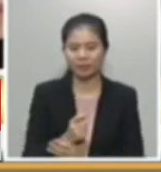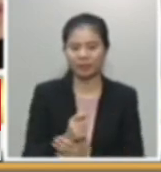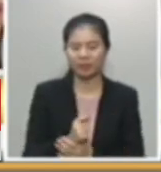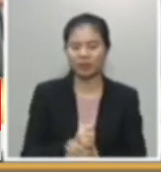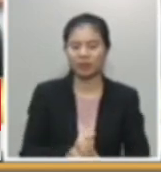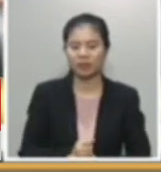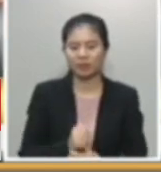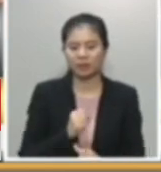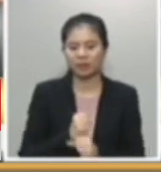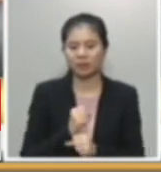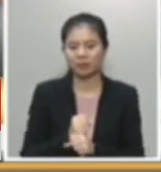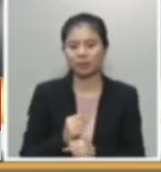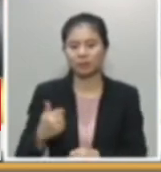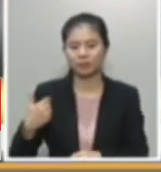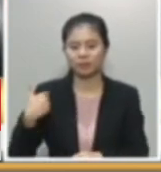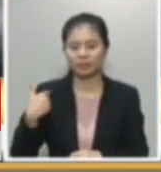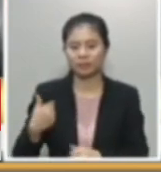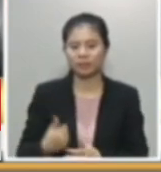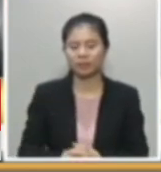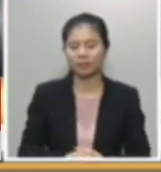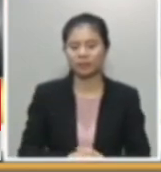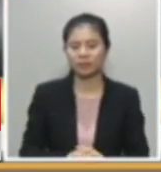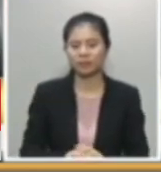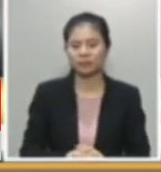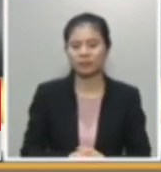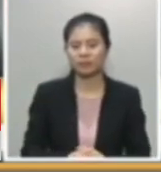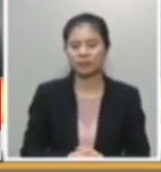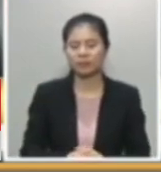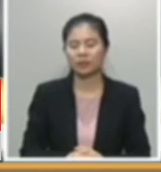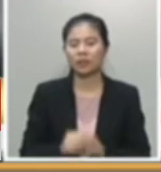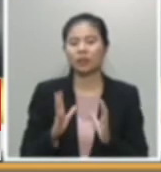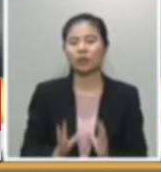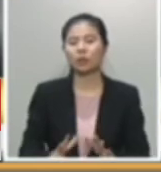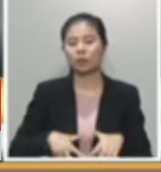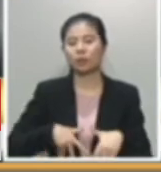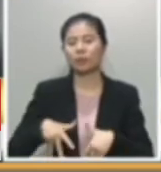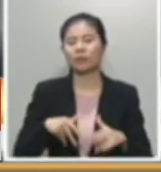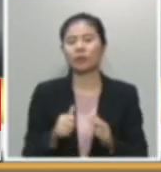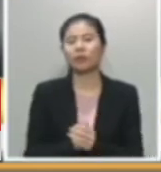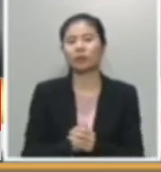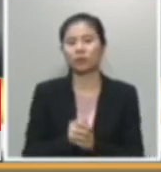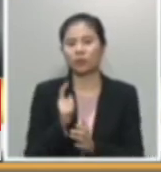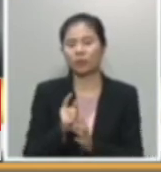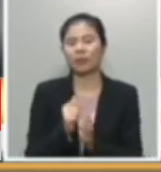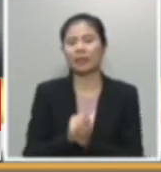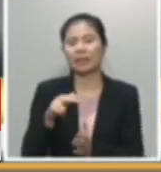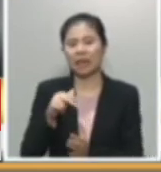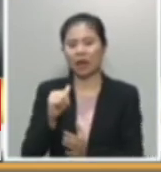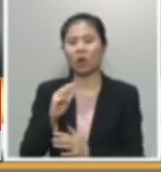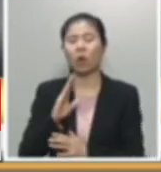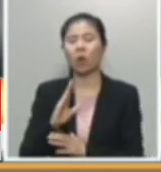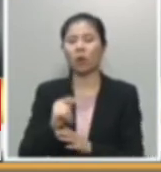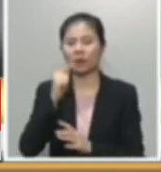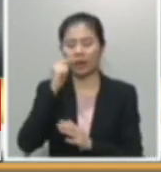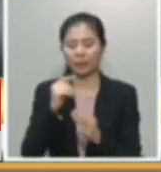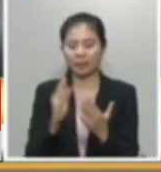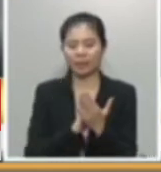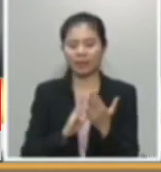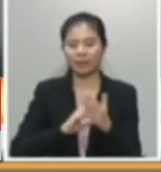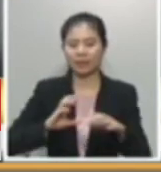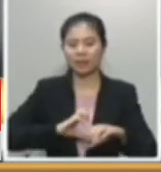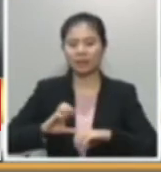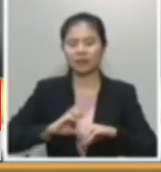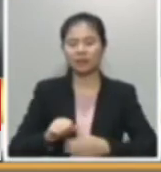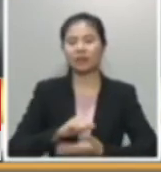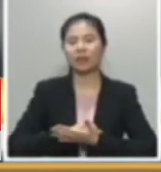ก่าเท่านั้นเองค่ะประชาชนคนเป็นกระดูกสันหลังของชาติทั้งประเทศต้องการการจัดการ